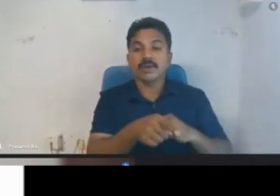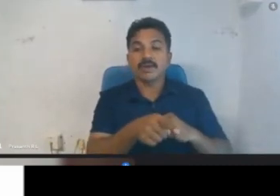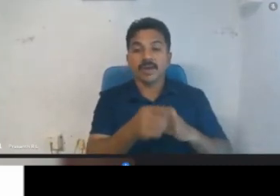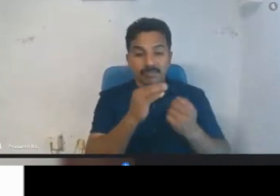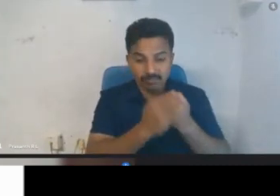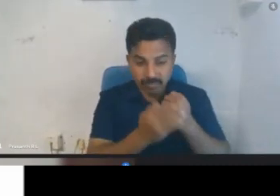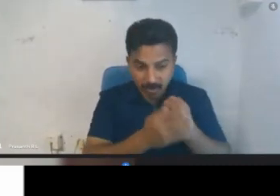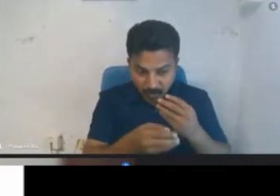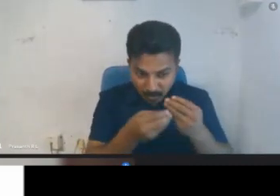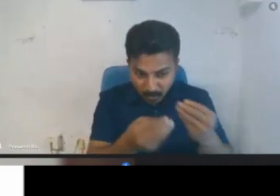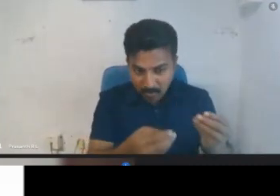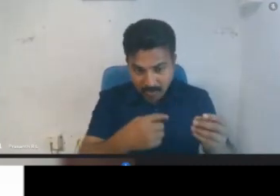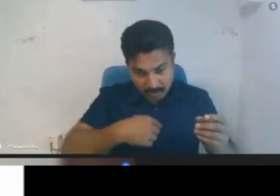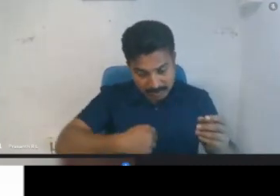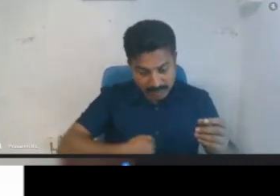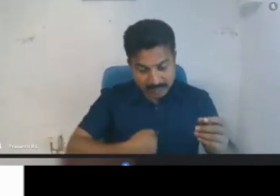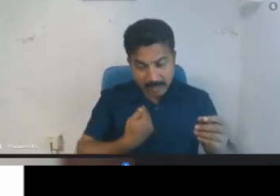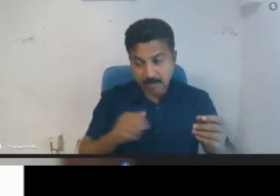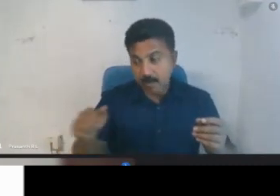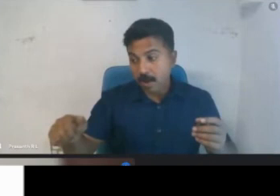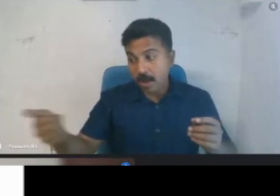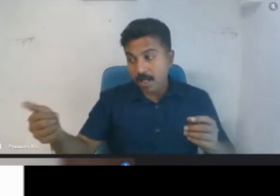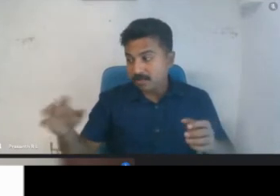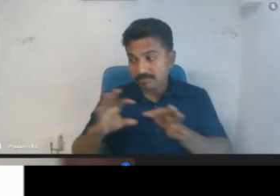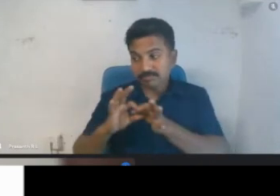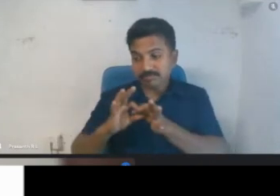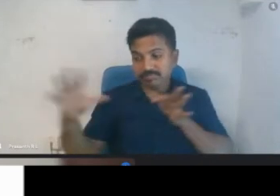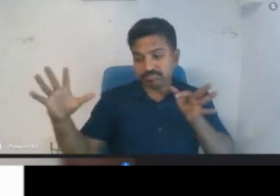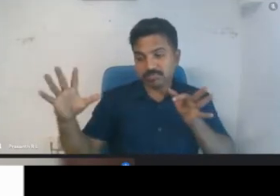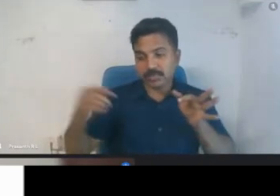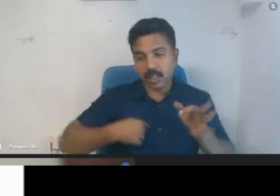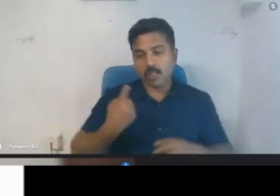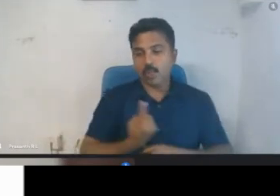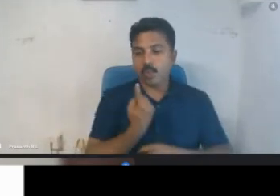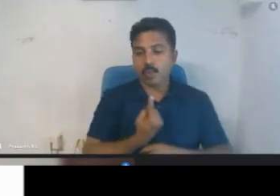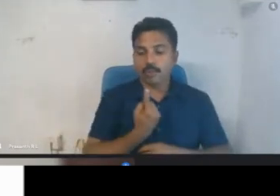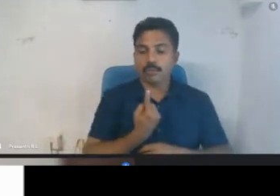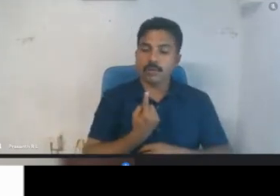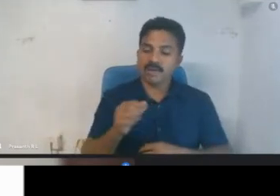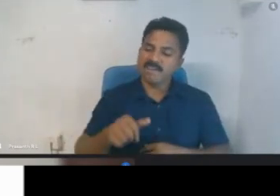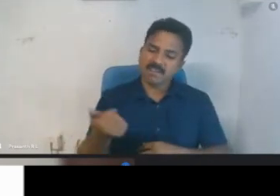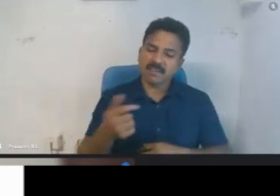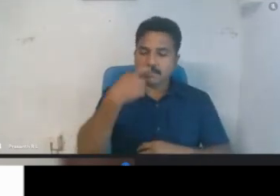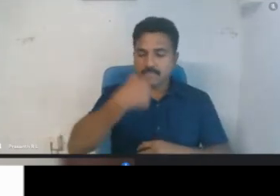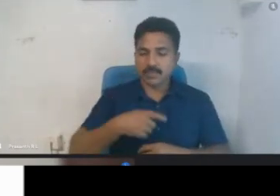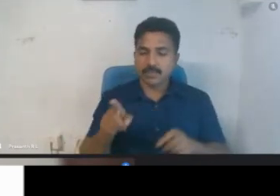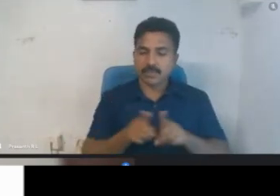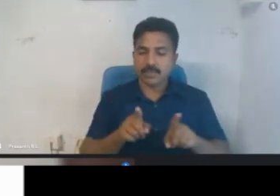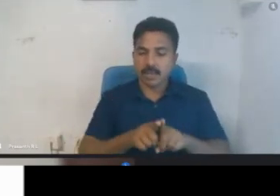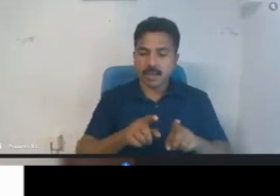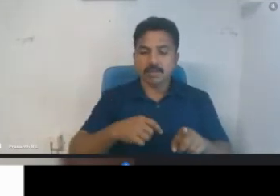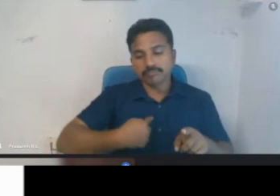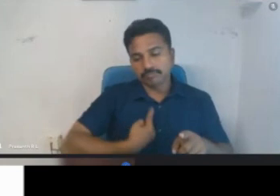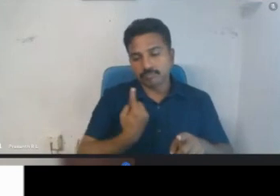അവനെ പരിചരിക്കുന്ന ഒരാളെന്ന നിലയിൽ ഞാൻ സ്വയം ഒരു മറ്റുള്ളവരിൽ നിന്നും ഒറ്റപ്പെട്ട് ഒരു അന്യനായി മാറുന്ന